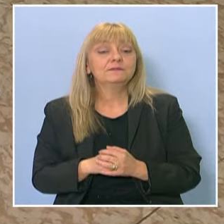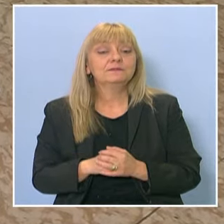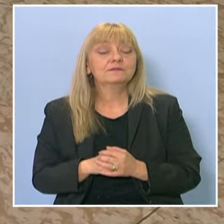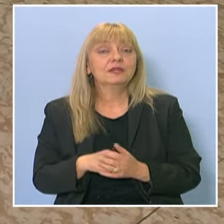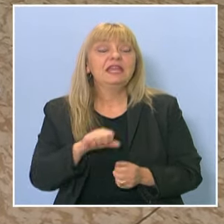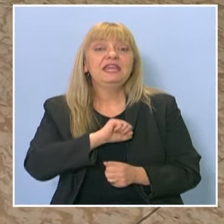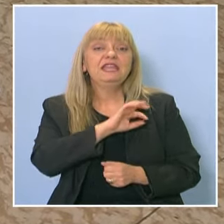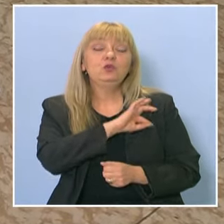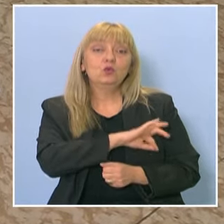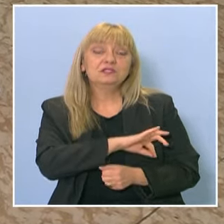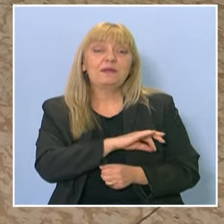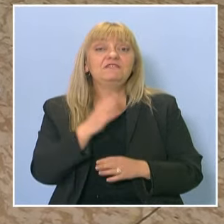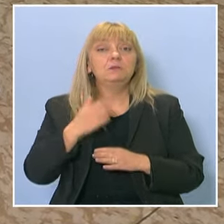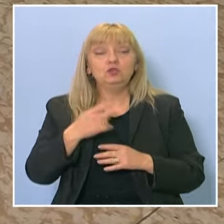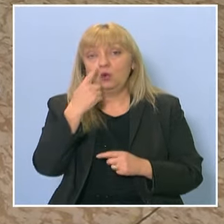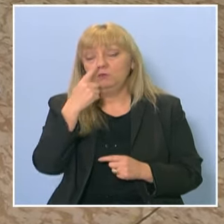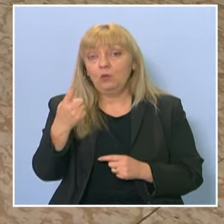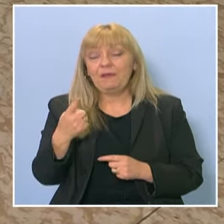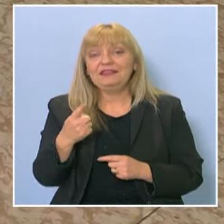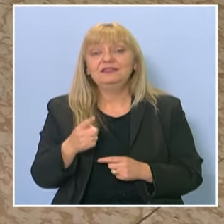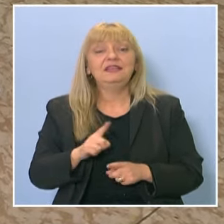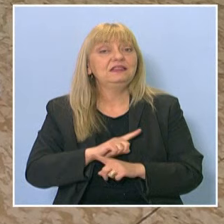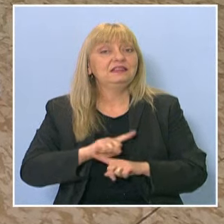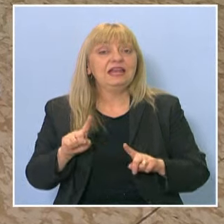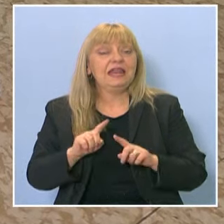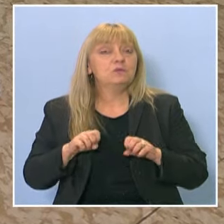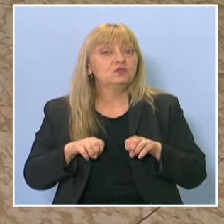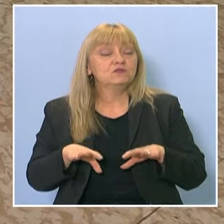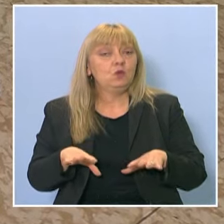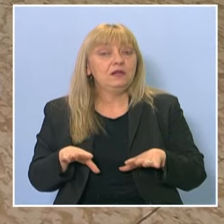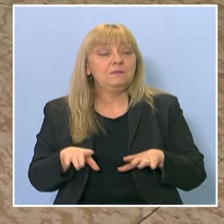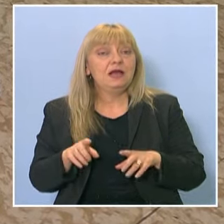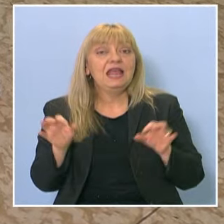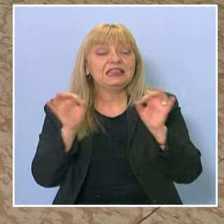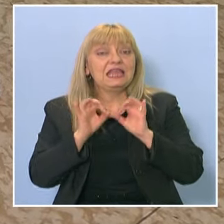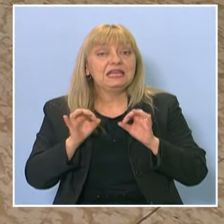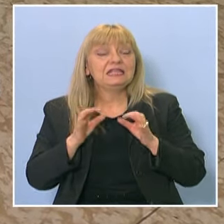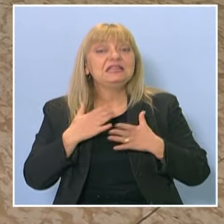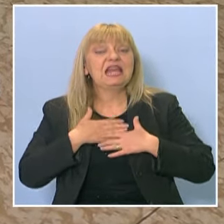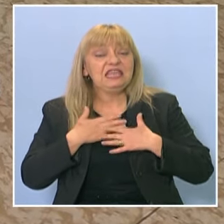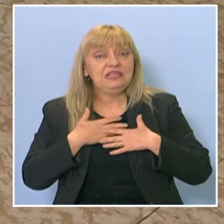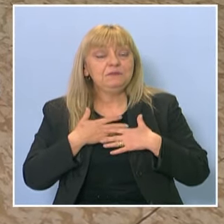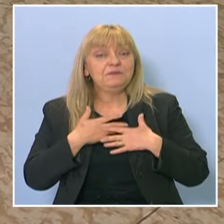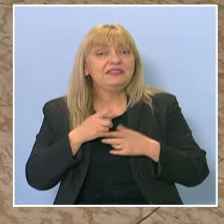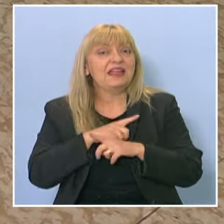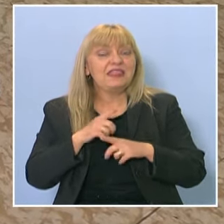и успяваме до момента да не позволим да няма, т.е. да има напуснали